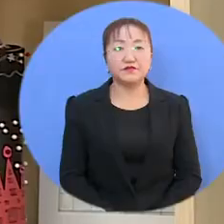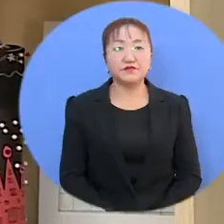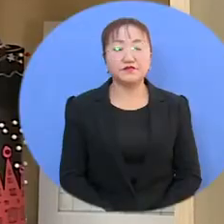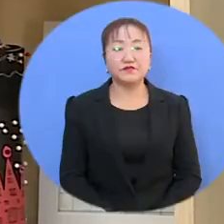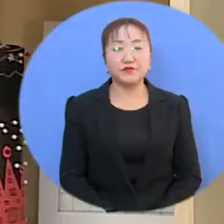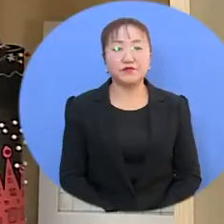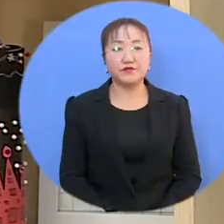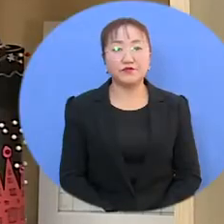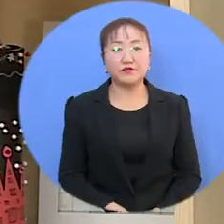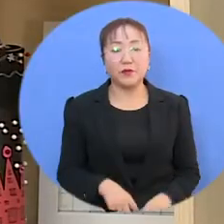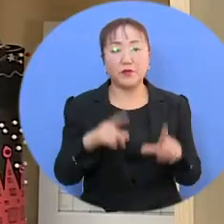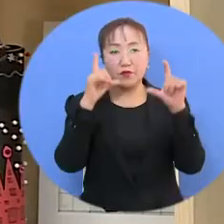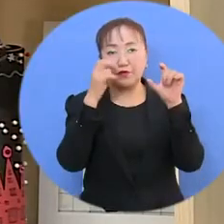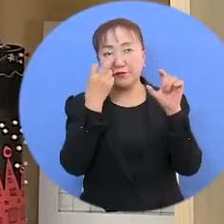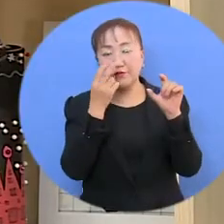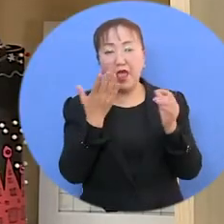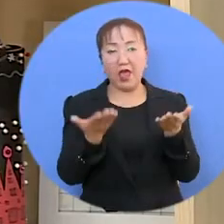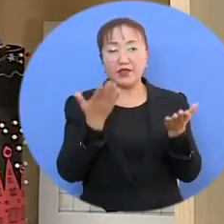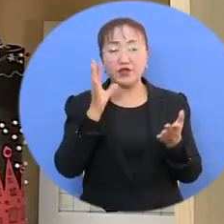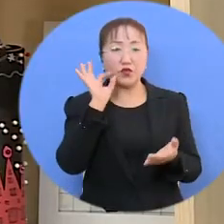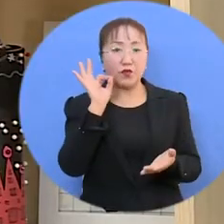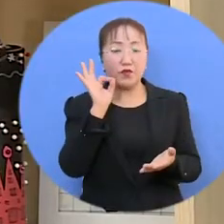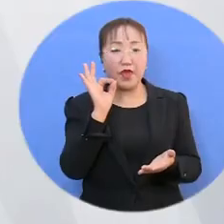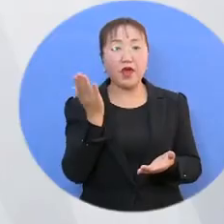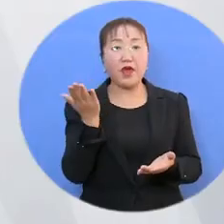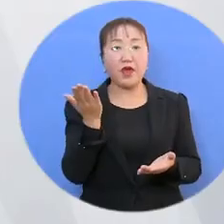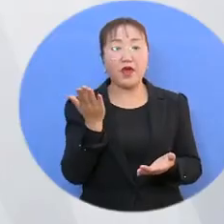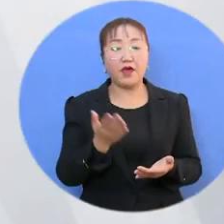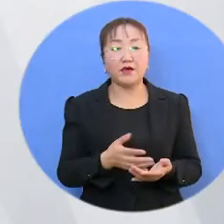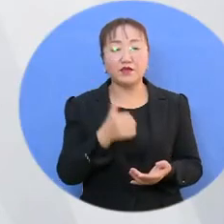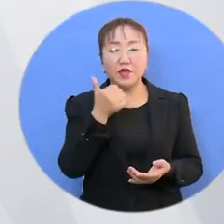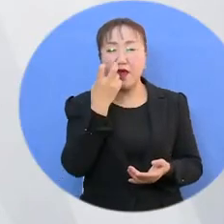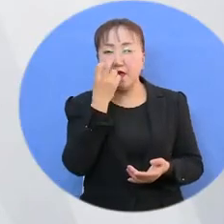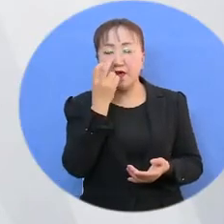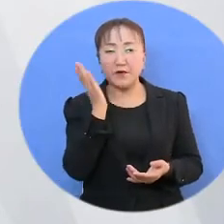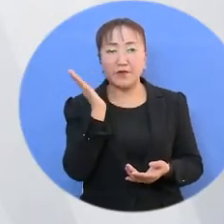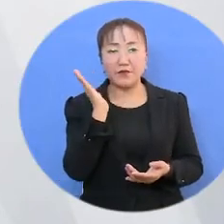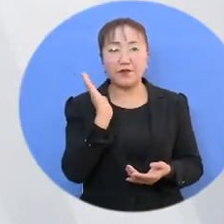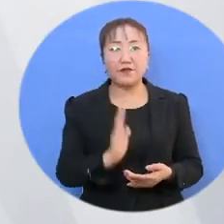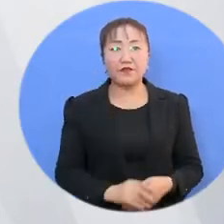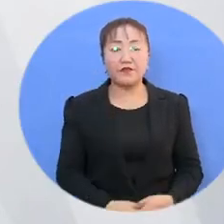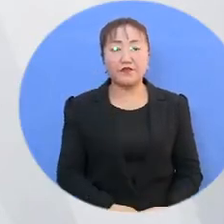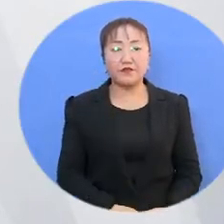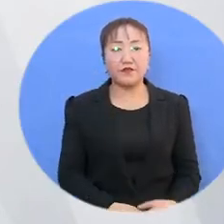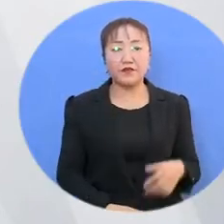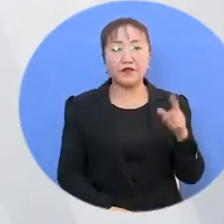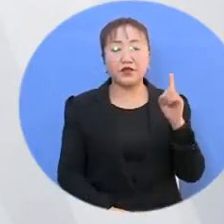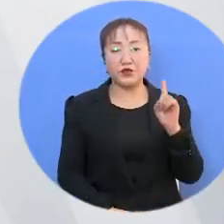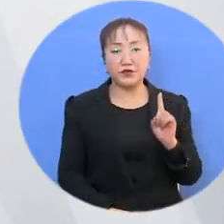За бүгдээрээ аль нь зөв суулт болохыг харцгаая. За сайн хараараа хүүхдүүдээ. За эхний суулт